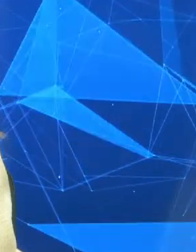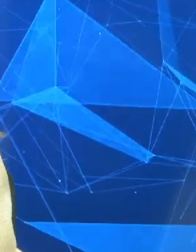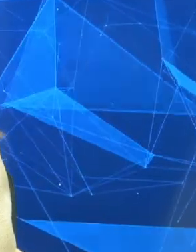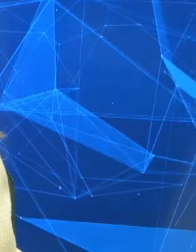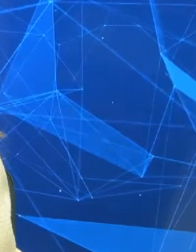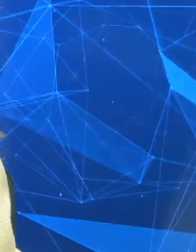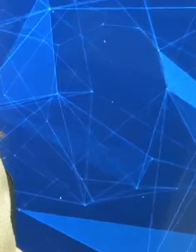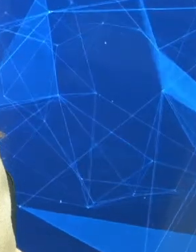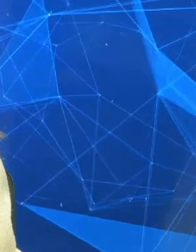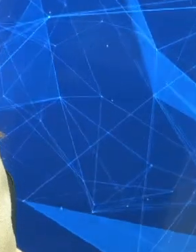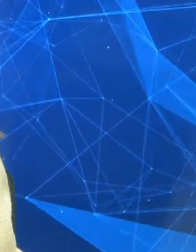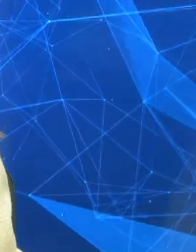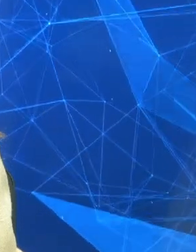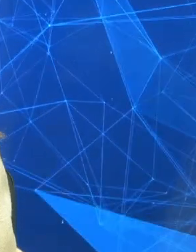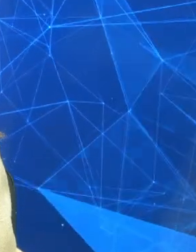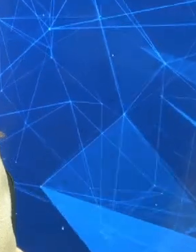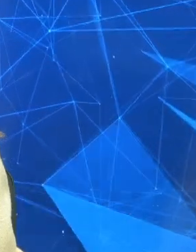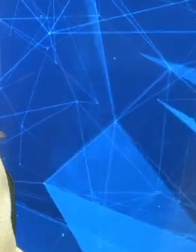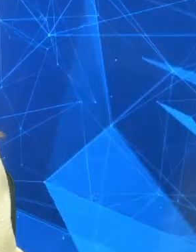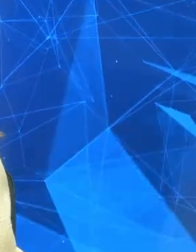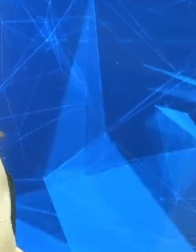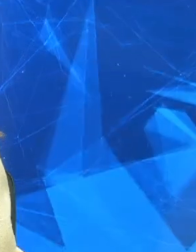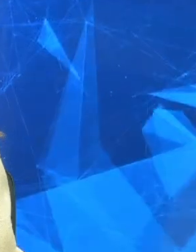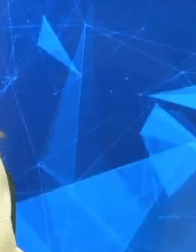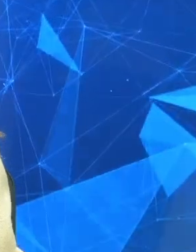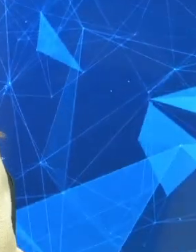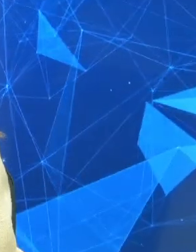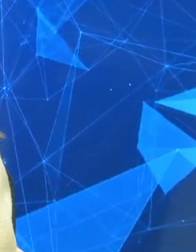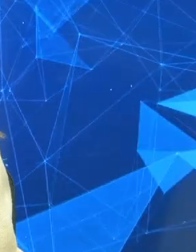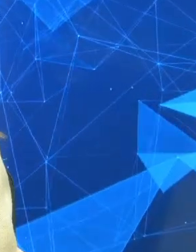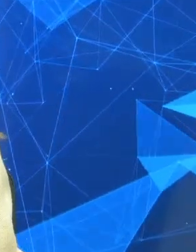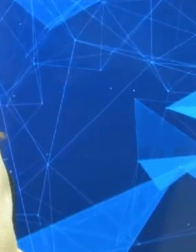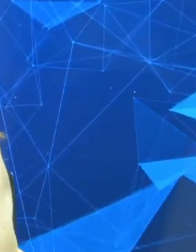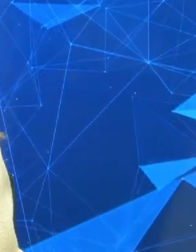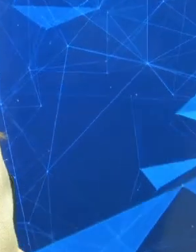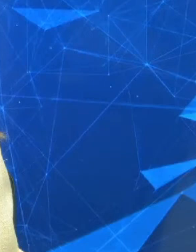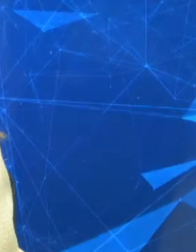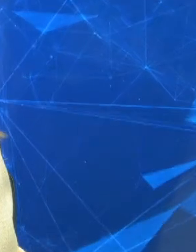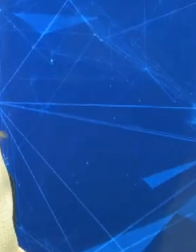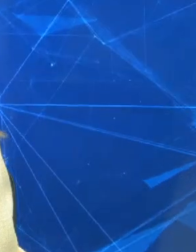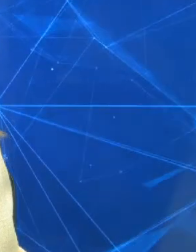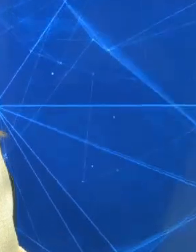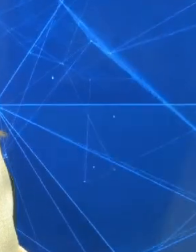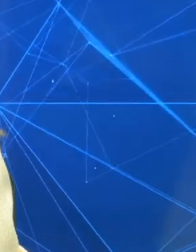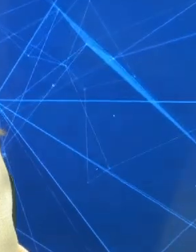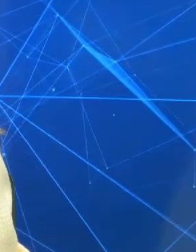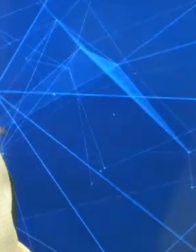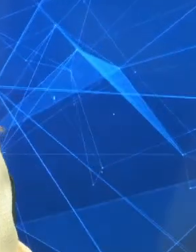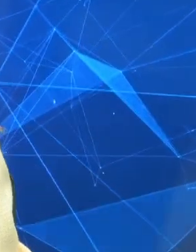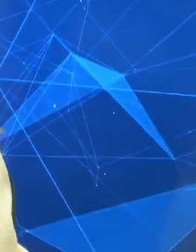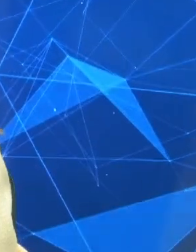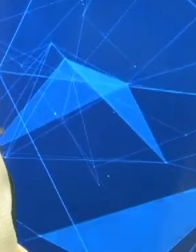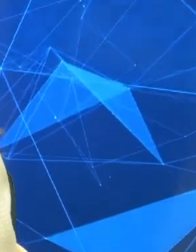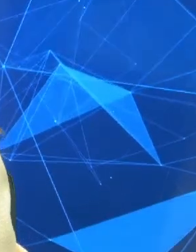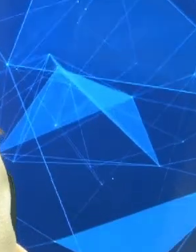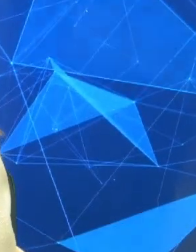εξέλιξη. Μίλησε ο κύριος Καραμαλής για τη flyover, για το μετρό, αλλά και τα προβλήματα και το σχεδιασμό της κυβέρνησης για τις αστικές συγκοινωνίες